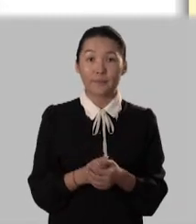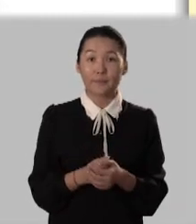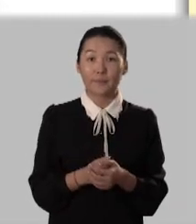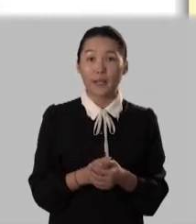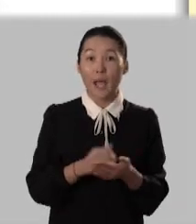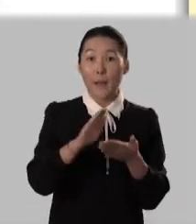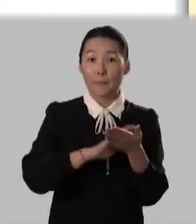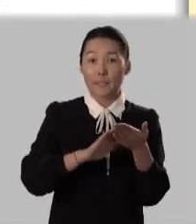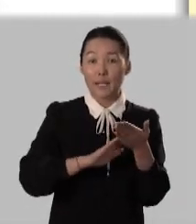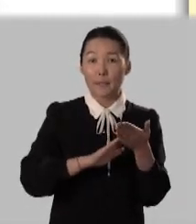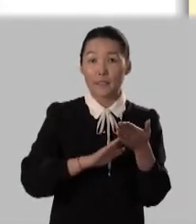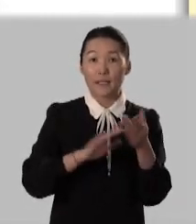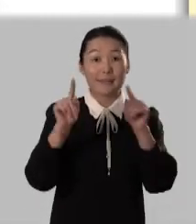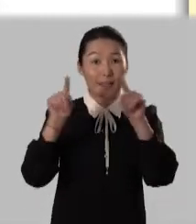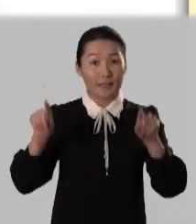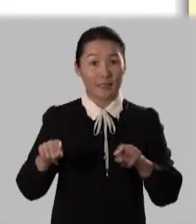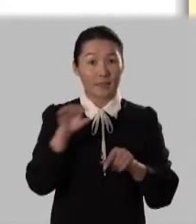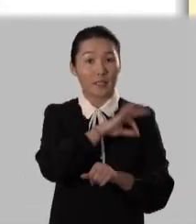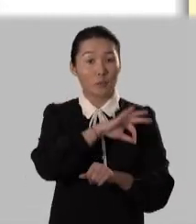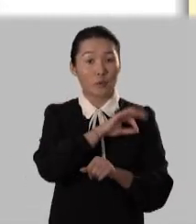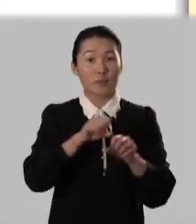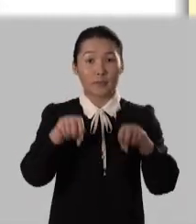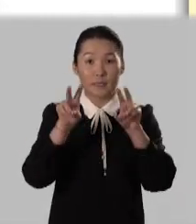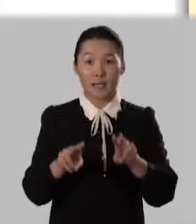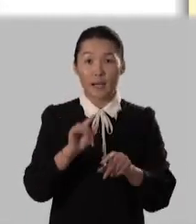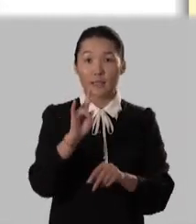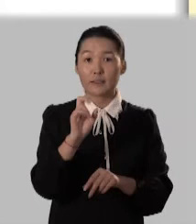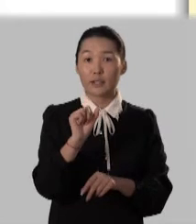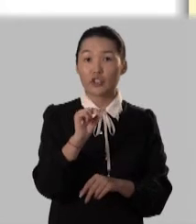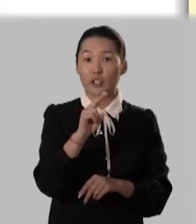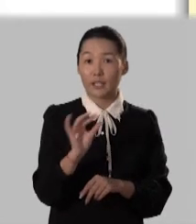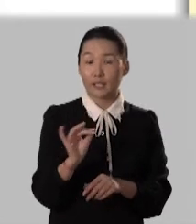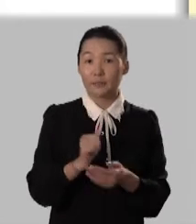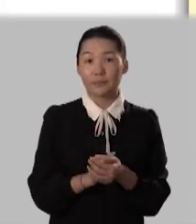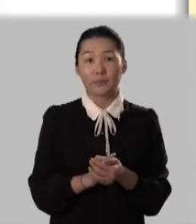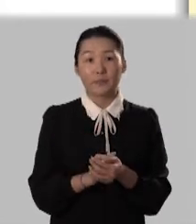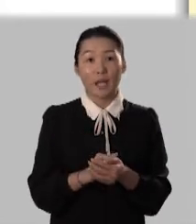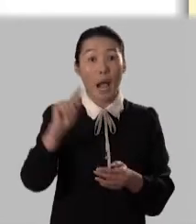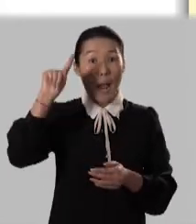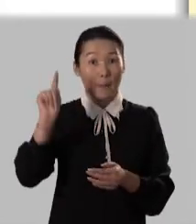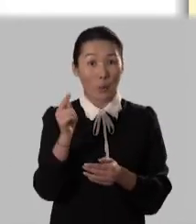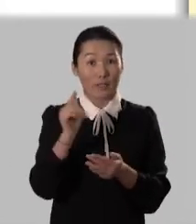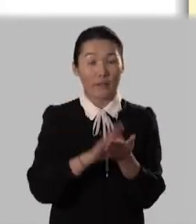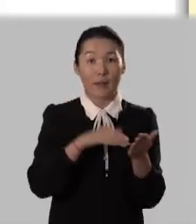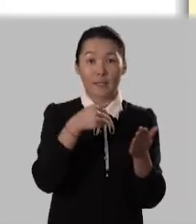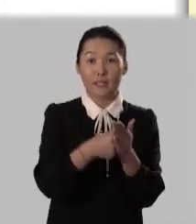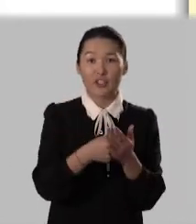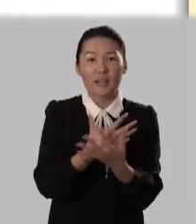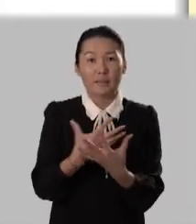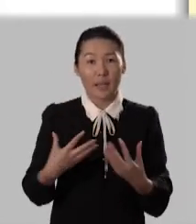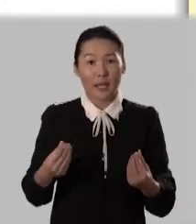записи транскрипции используются специальные значки апостроф обозначает мягкость согласного